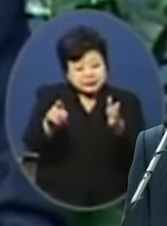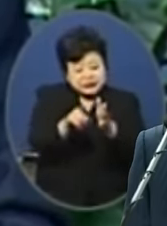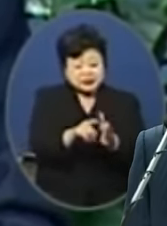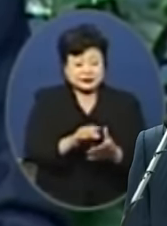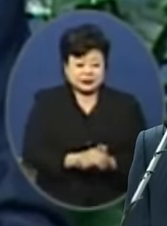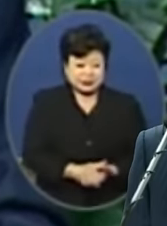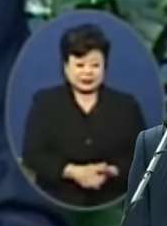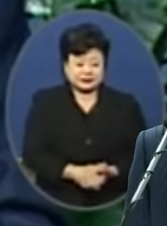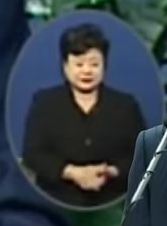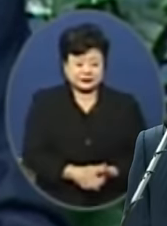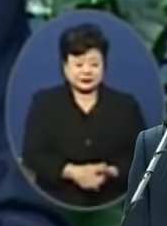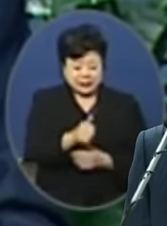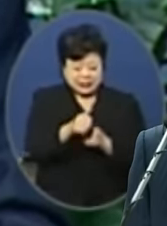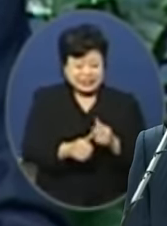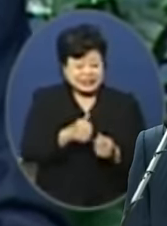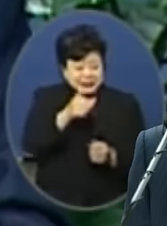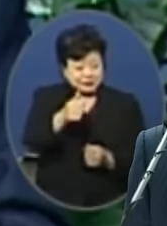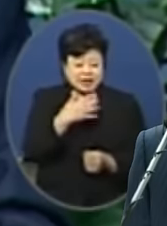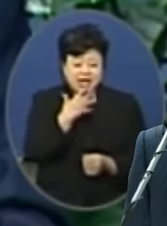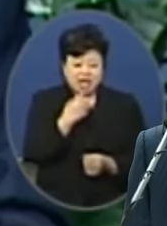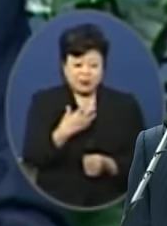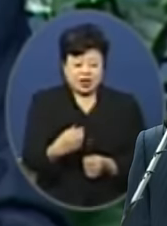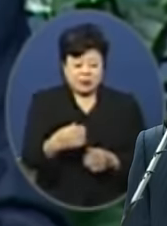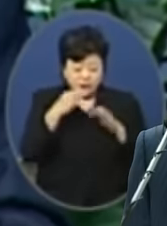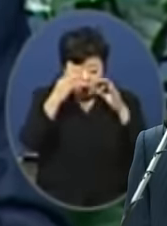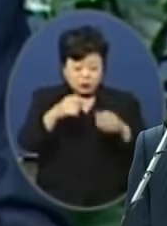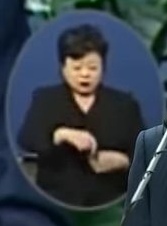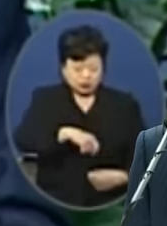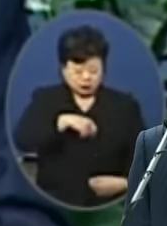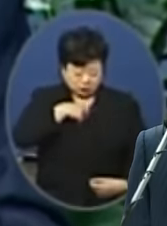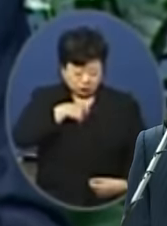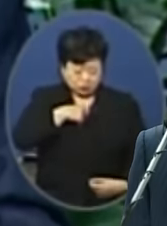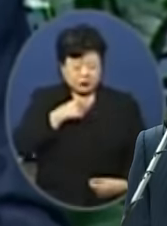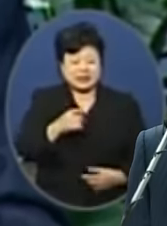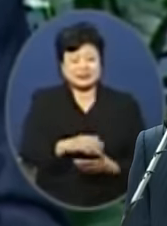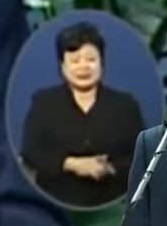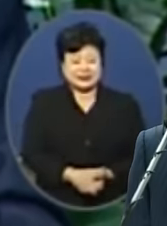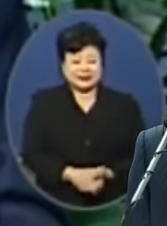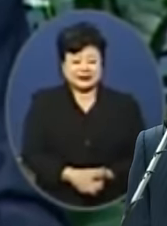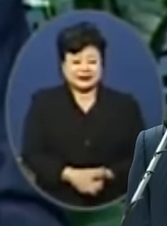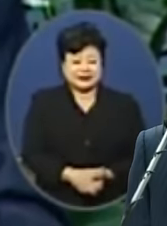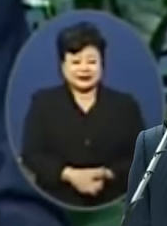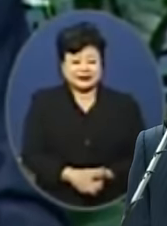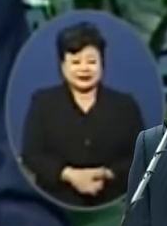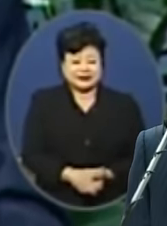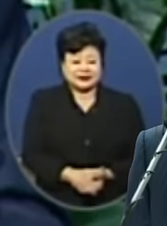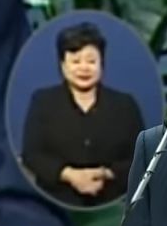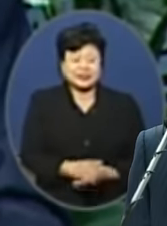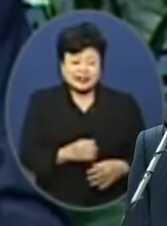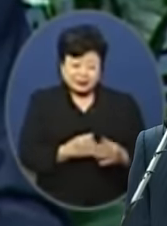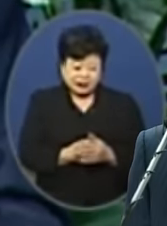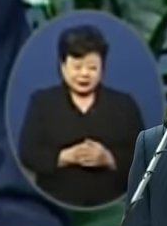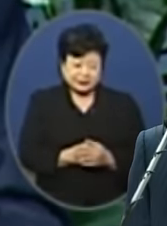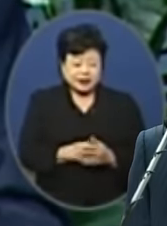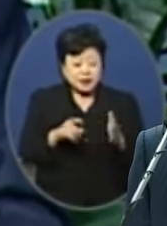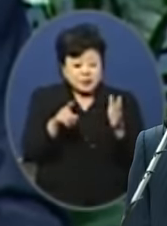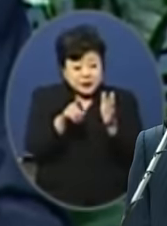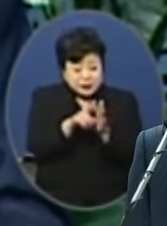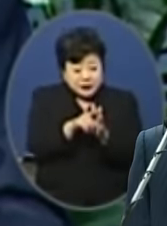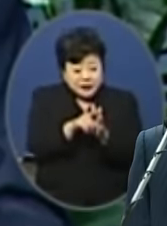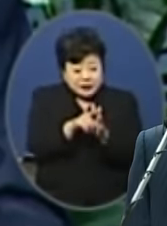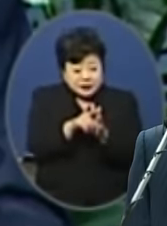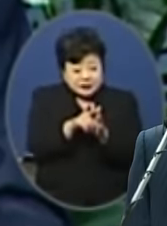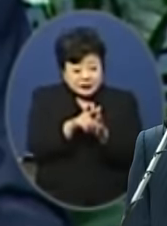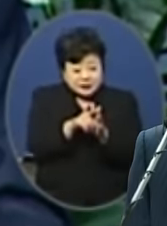믿었습니다. 그 하나님이 아브라함을 보고 의롭다고 말씀해 주신 것입니다. 그러므로 믿음이라는 것은